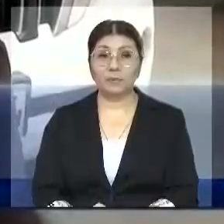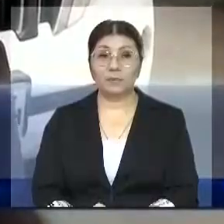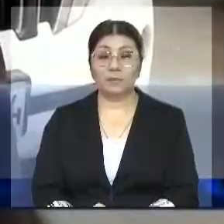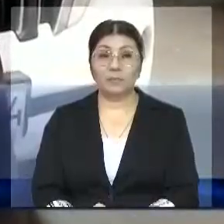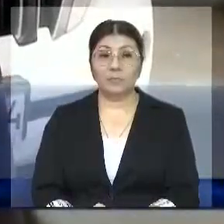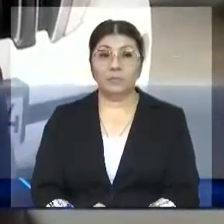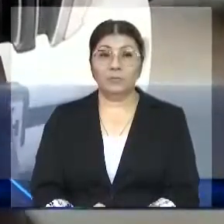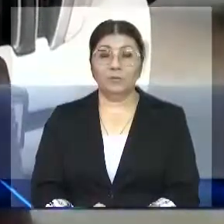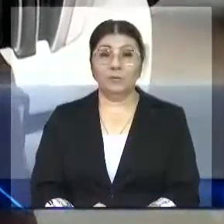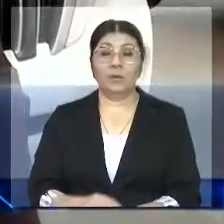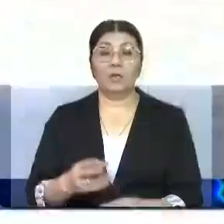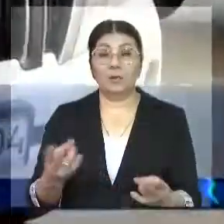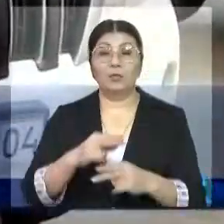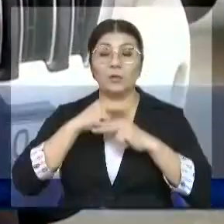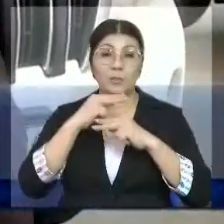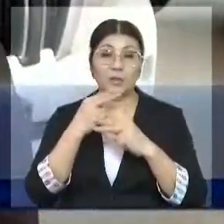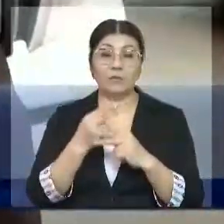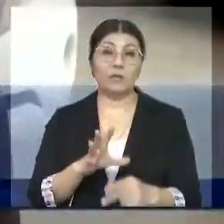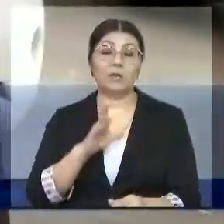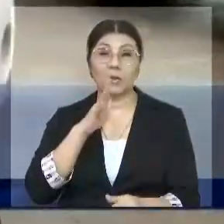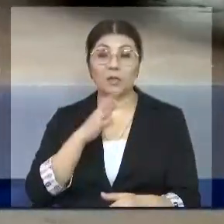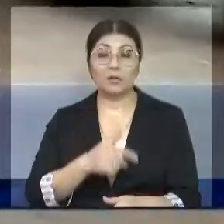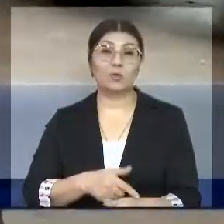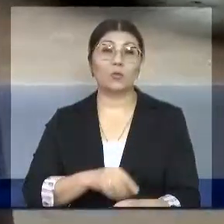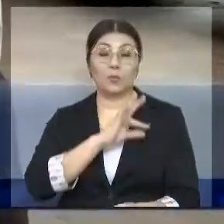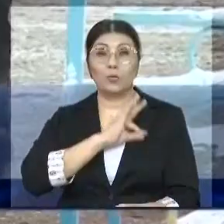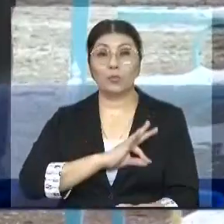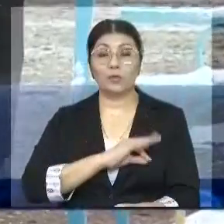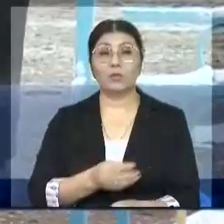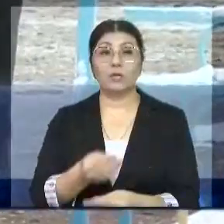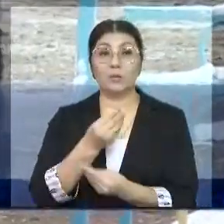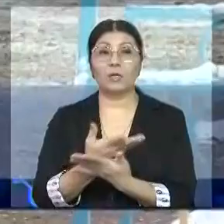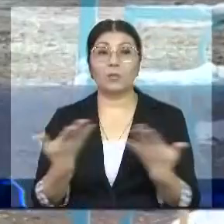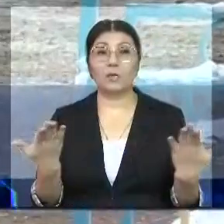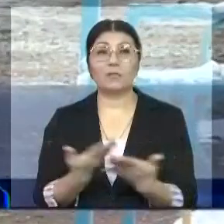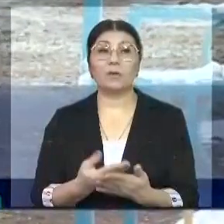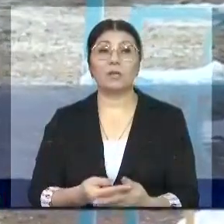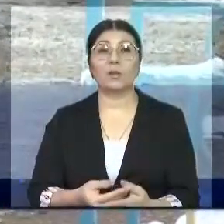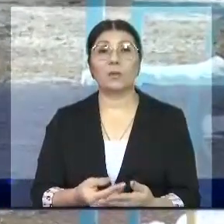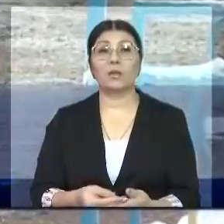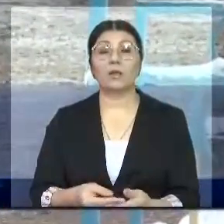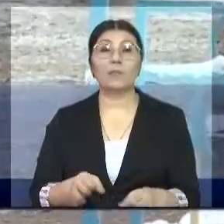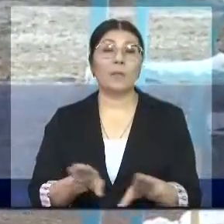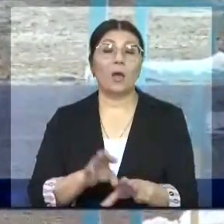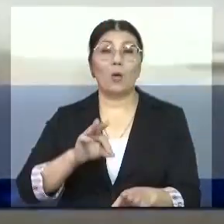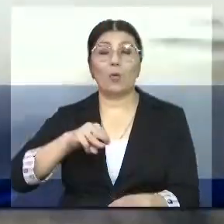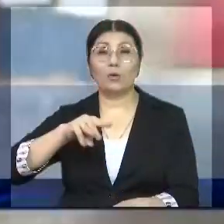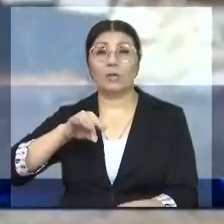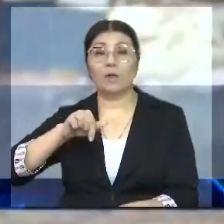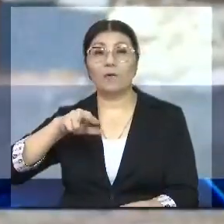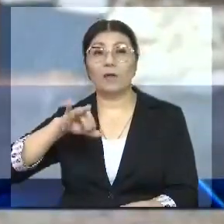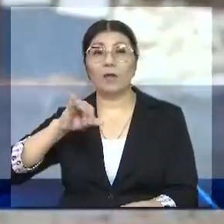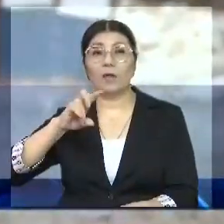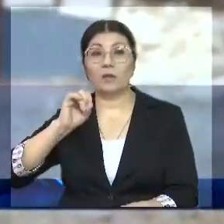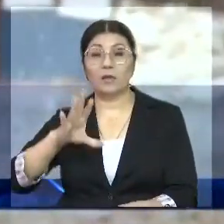Обращать внимание на срок годности продуктов. Также кушать все в свежем виде. Эксперты предупреждают, что симптомы отравления появляются